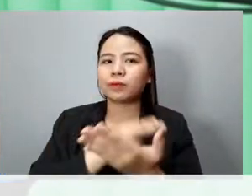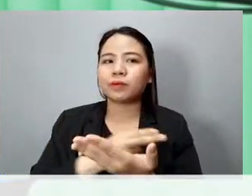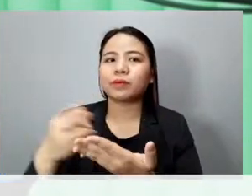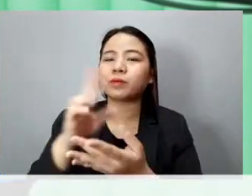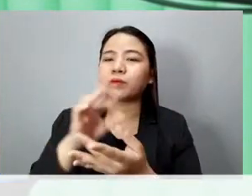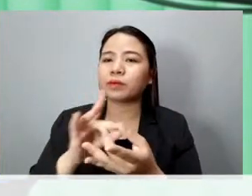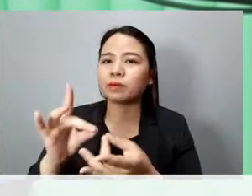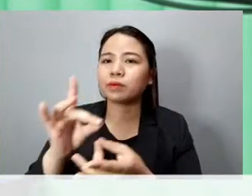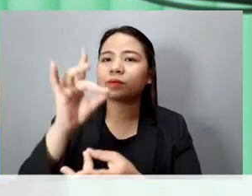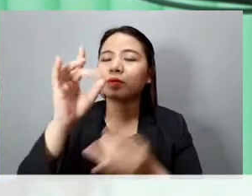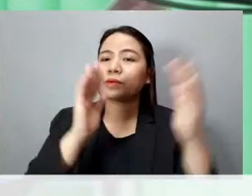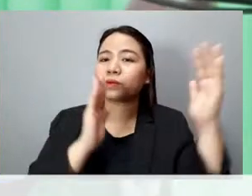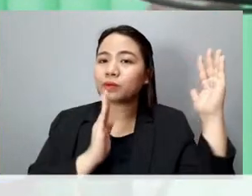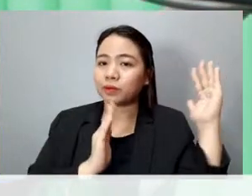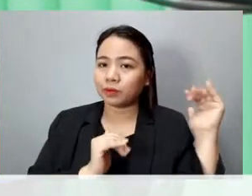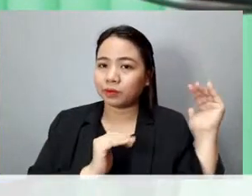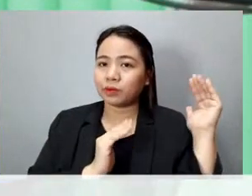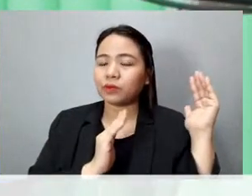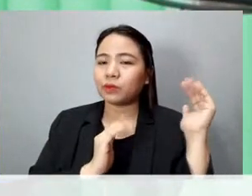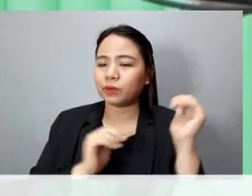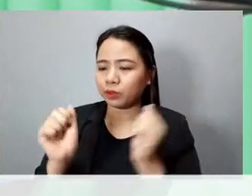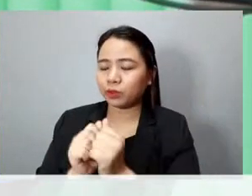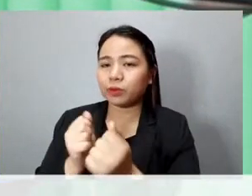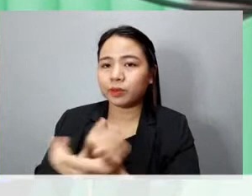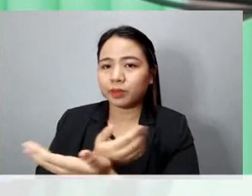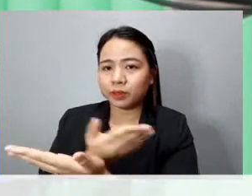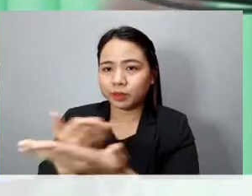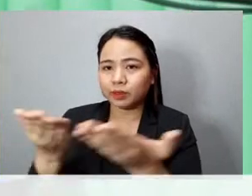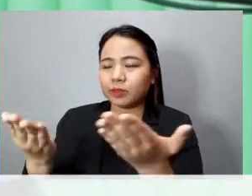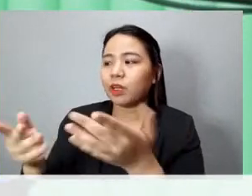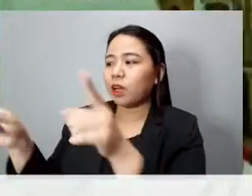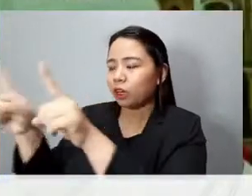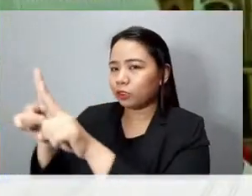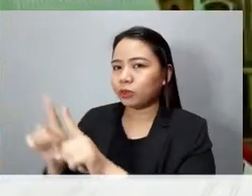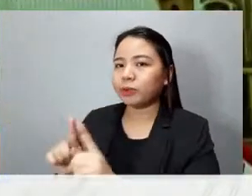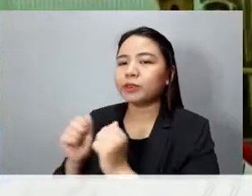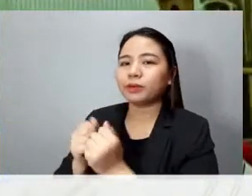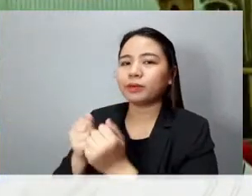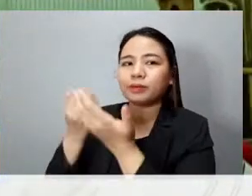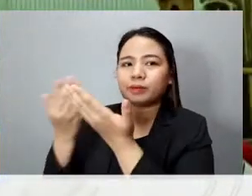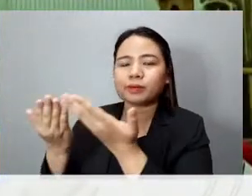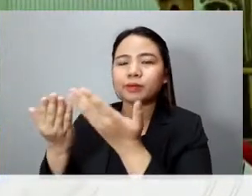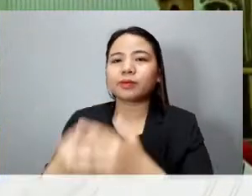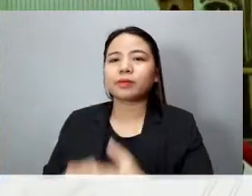Espiritu Santo ay sumainyong lahat. At sumaiyo rin.